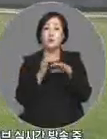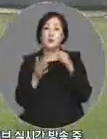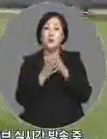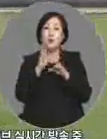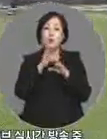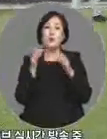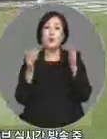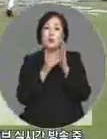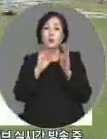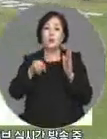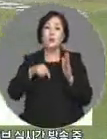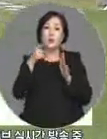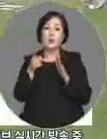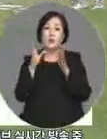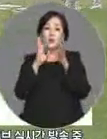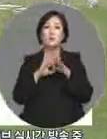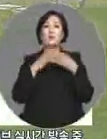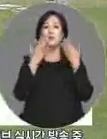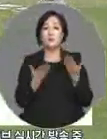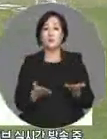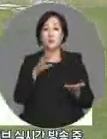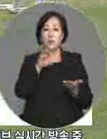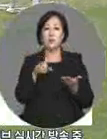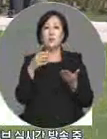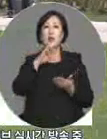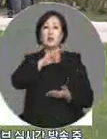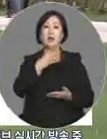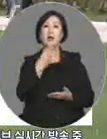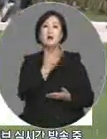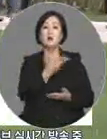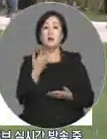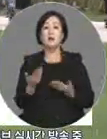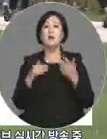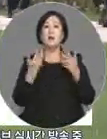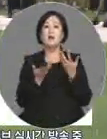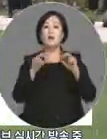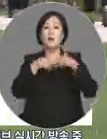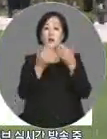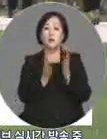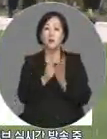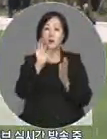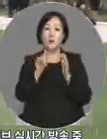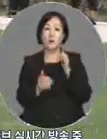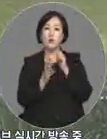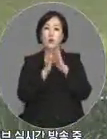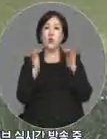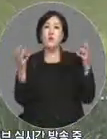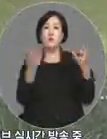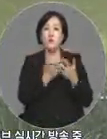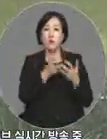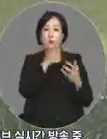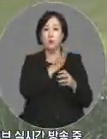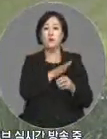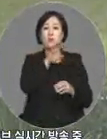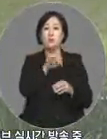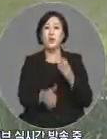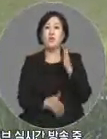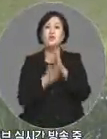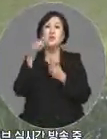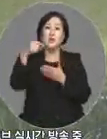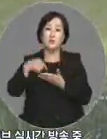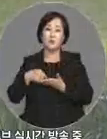번 택트 힐링 명소로 자리잡은 태화강 국가 정원 사람들이 몰리면서 지난해 울산 씨 등에 접수된